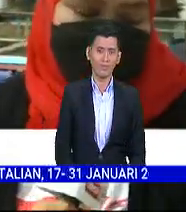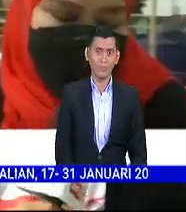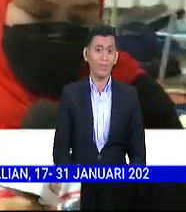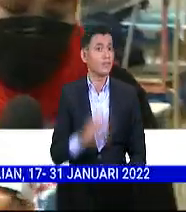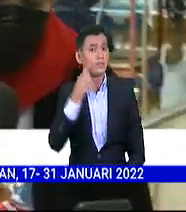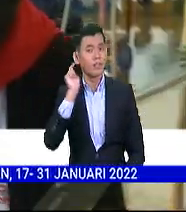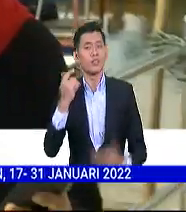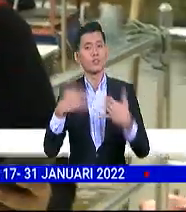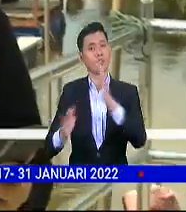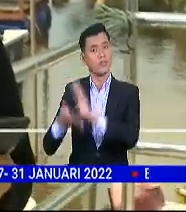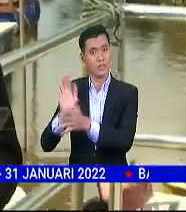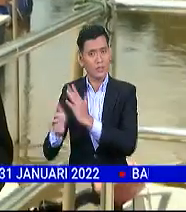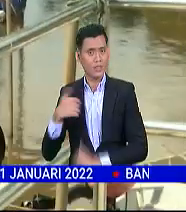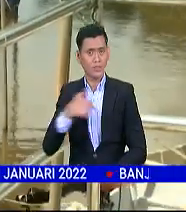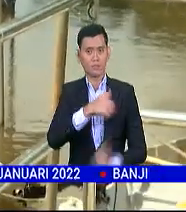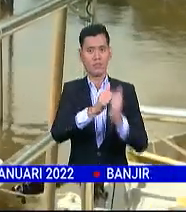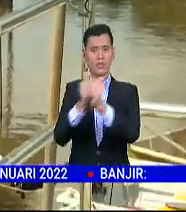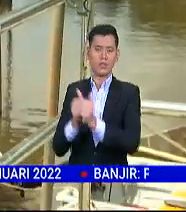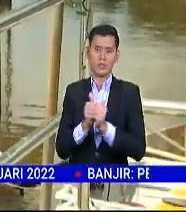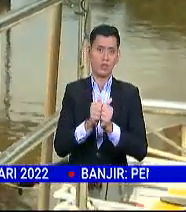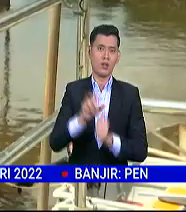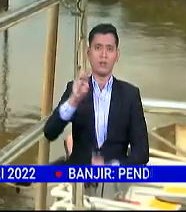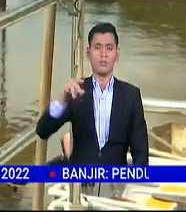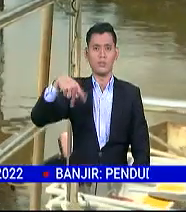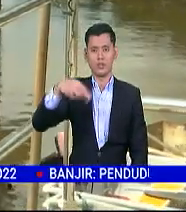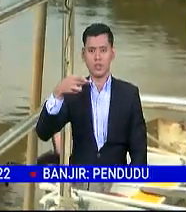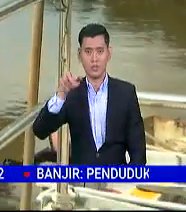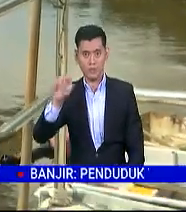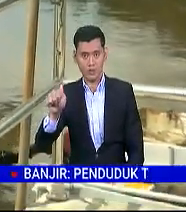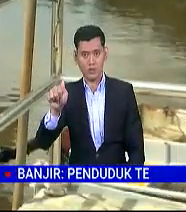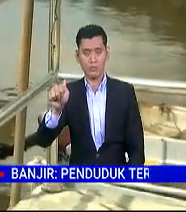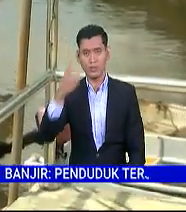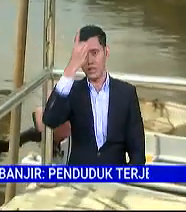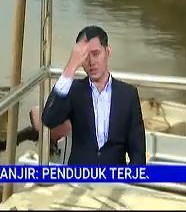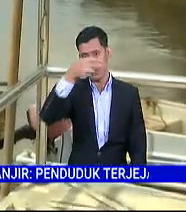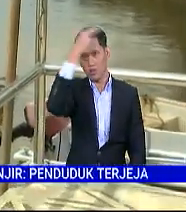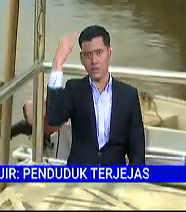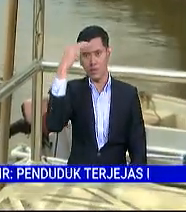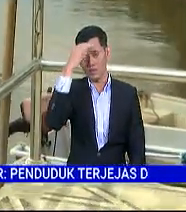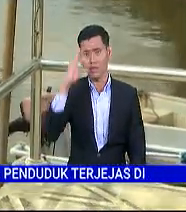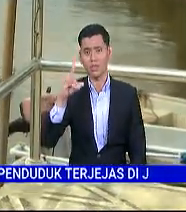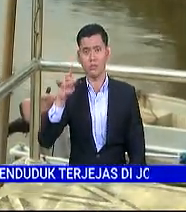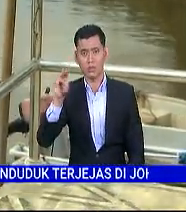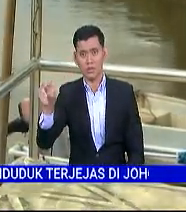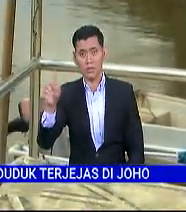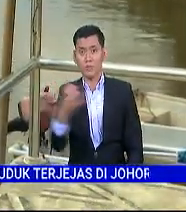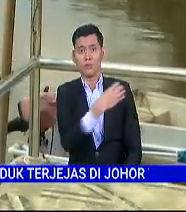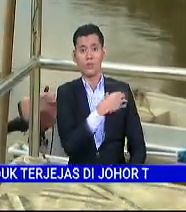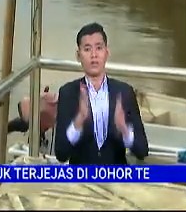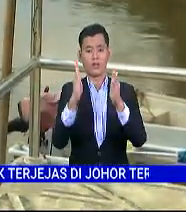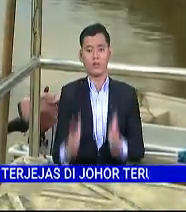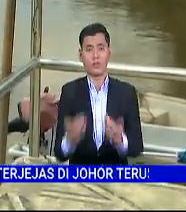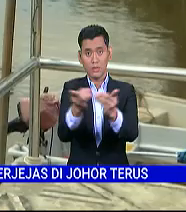demikian tadi kita telah pun bersama Tuan Haji Mustafa Kamal, Datuk Haji Syamsuddin iaitu pegawai daerah Muar